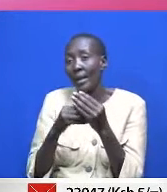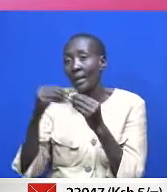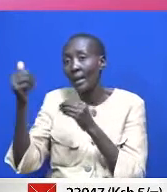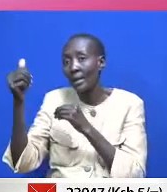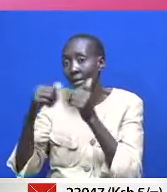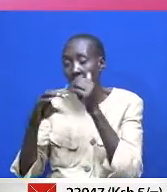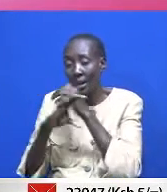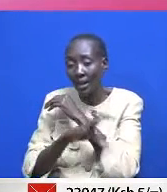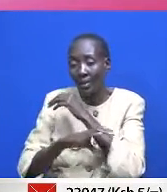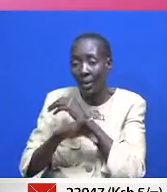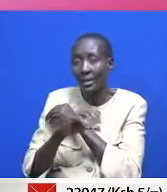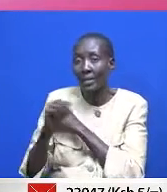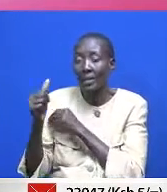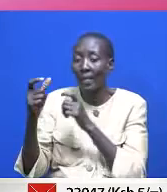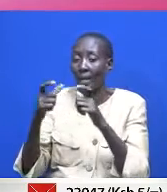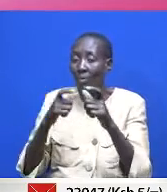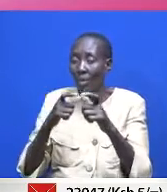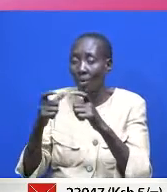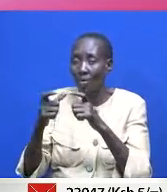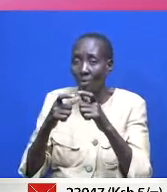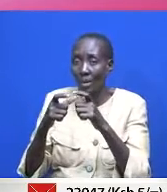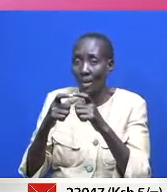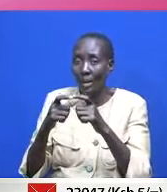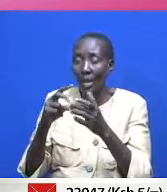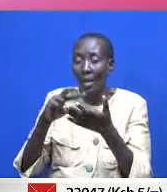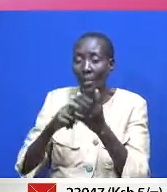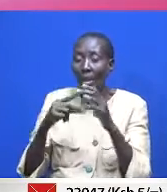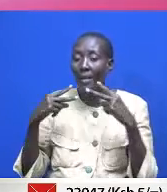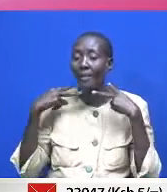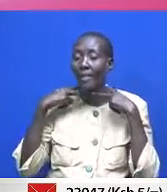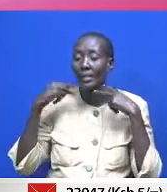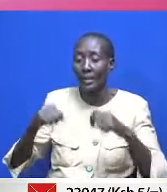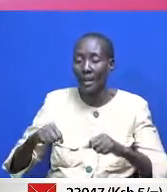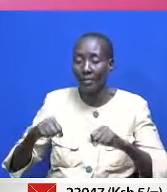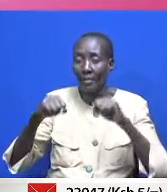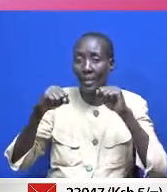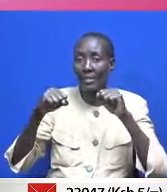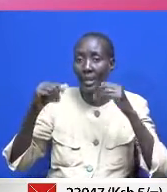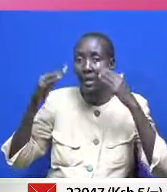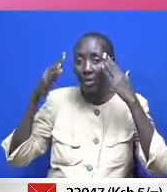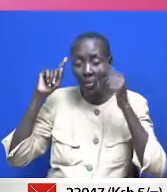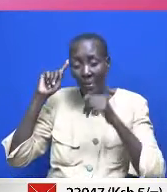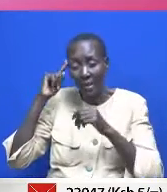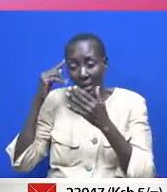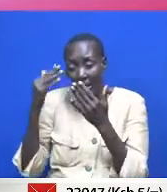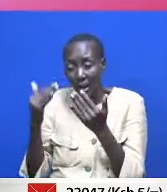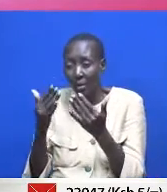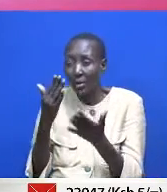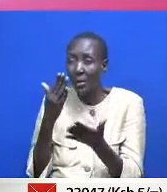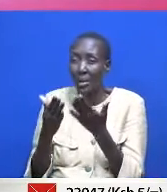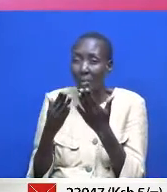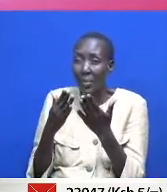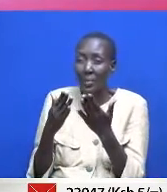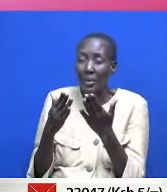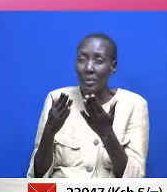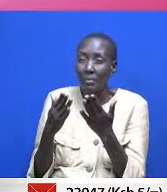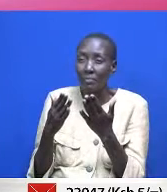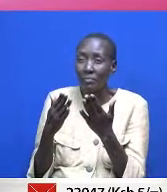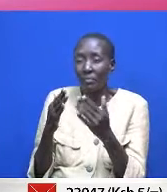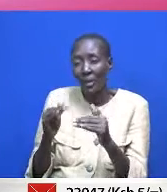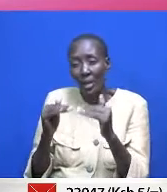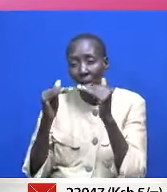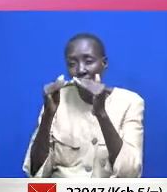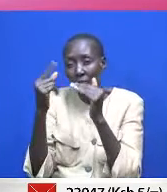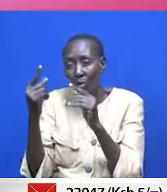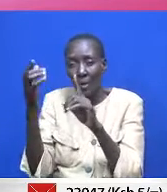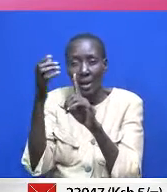the countries that were controlling them, the colonial masters. Sasa tusiangalie kwamba tuseme kwa, tumefika katika kiwango moja na